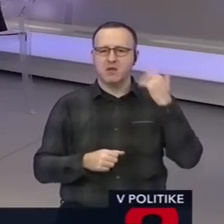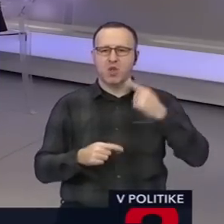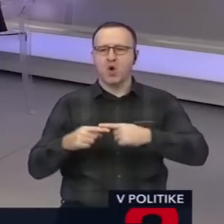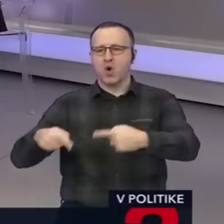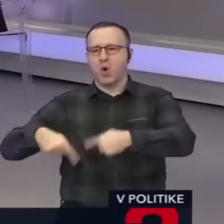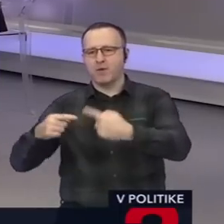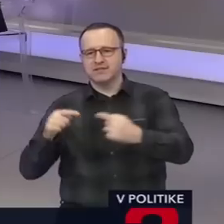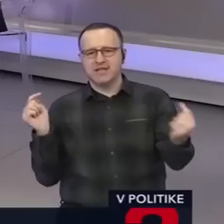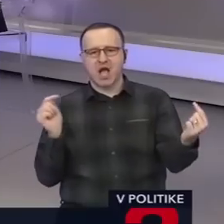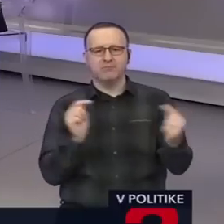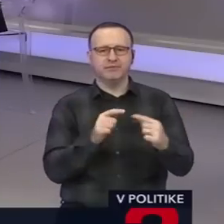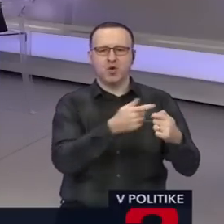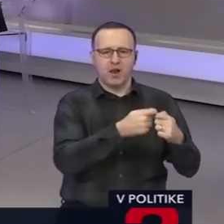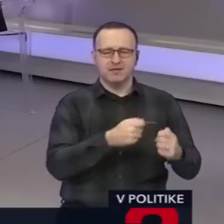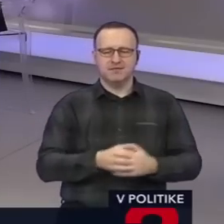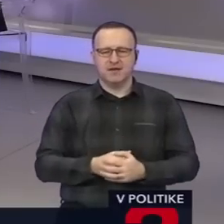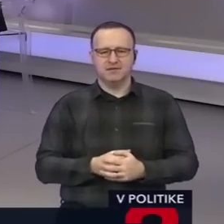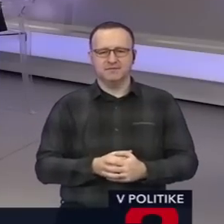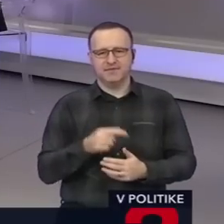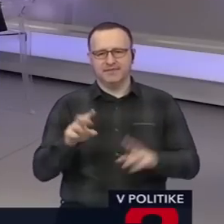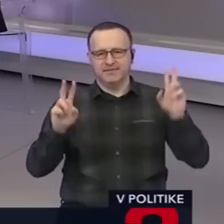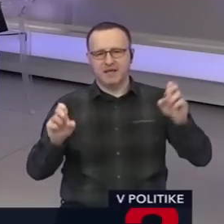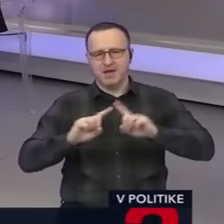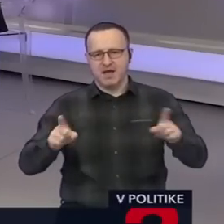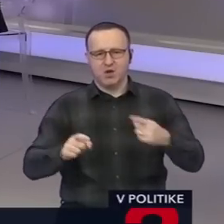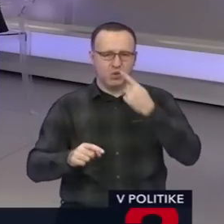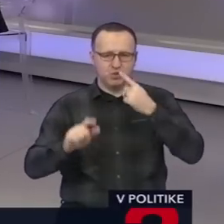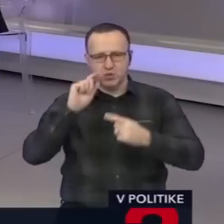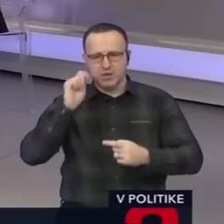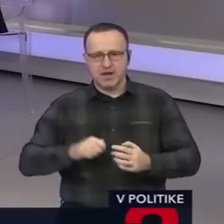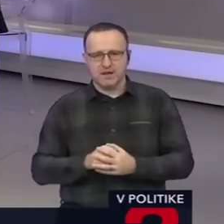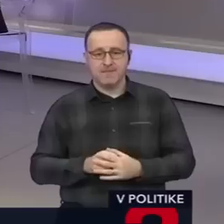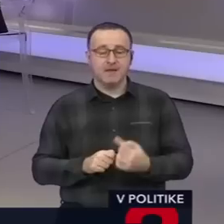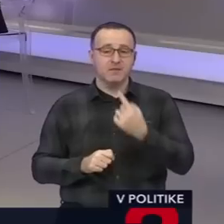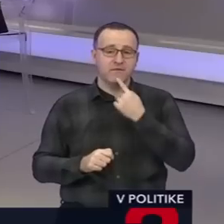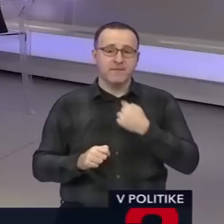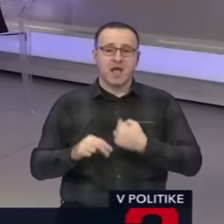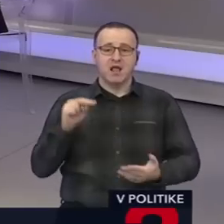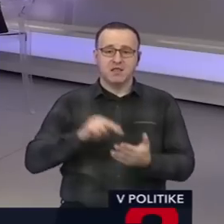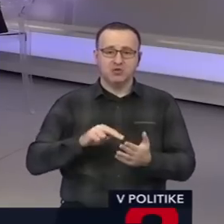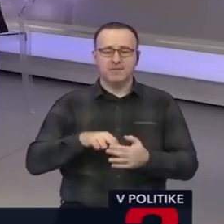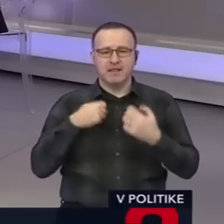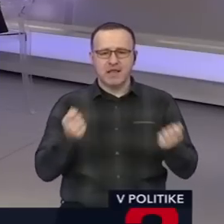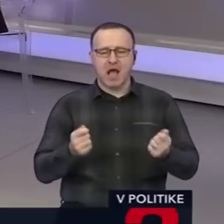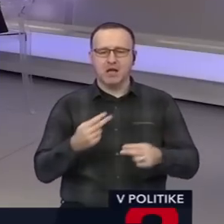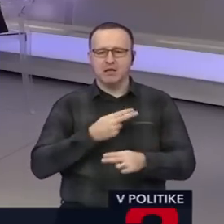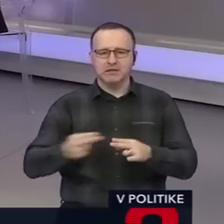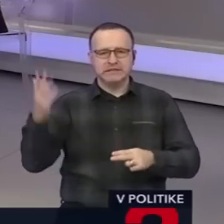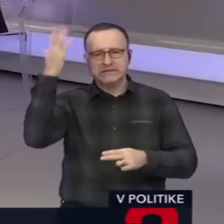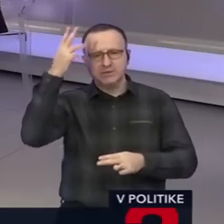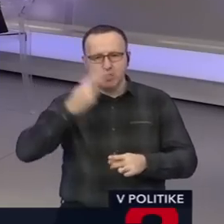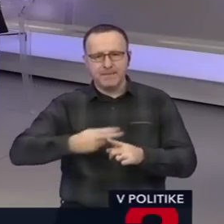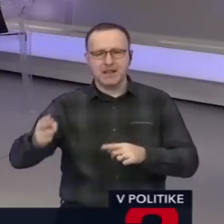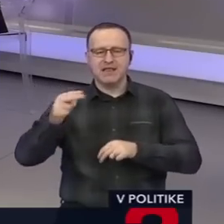opozícii versus koalícii. Tak poviem, že sa teším, že sa dá viesť konštruktívna a zmysluplná debata